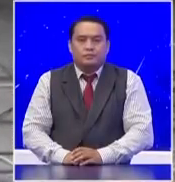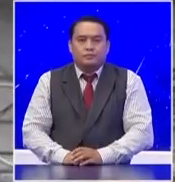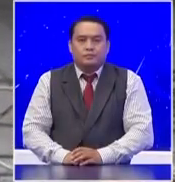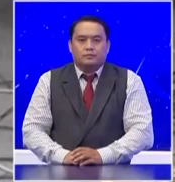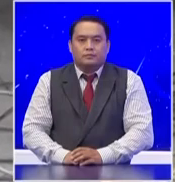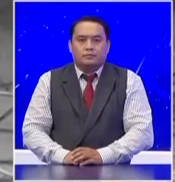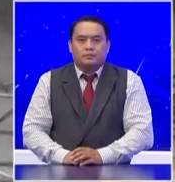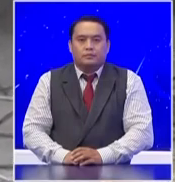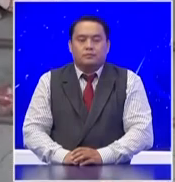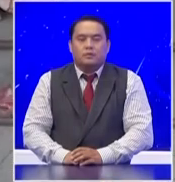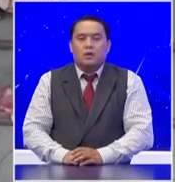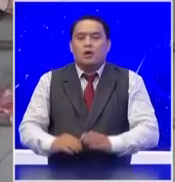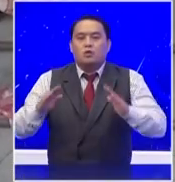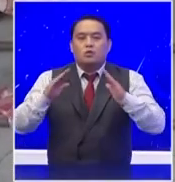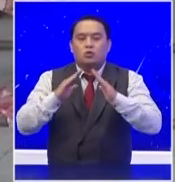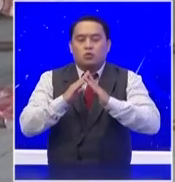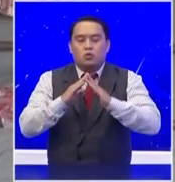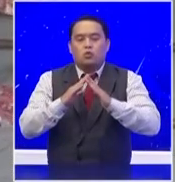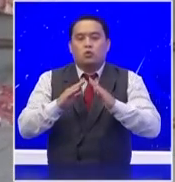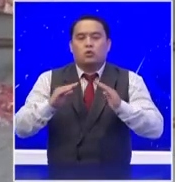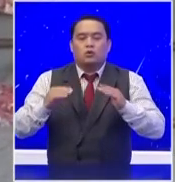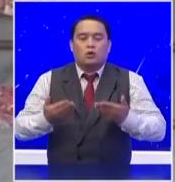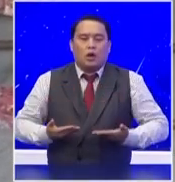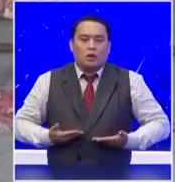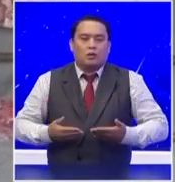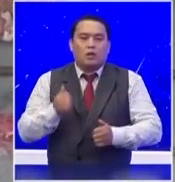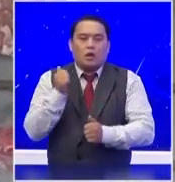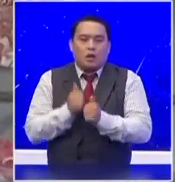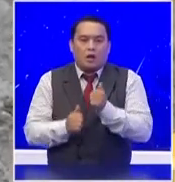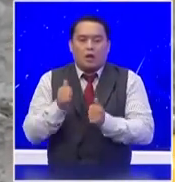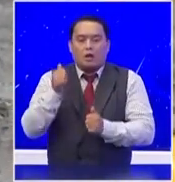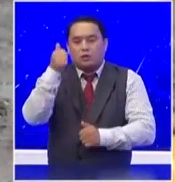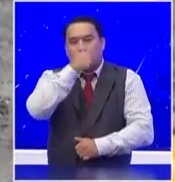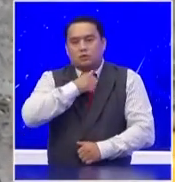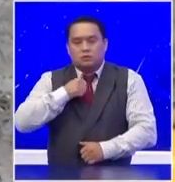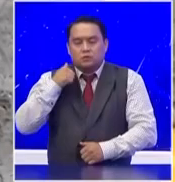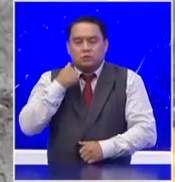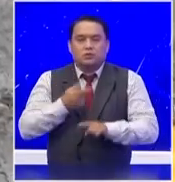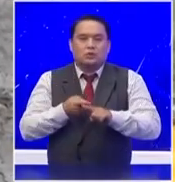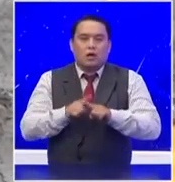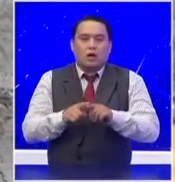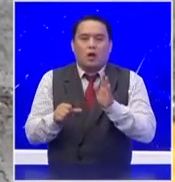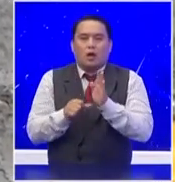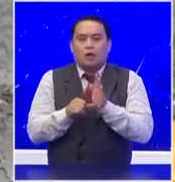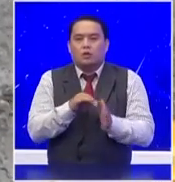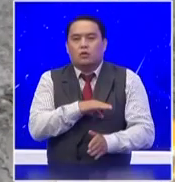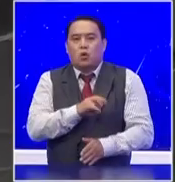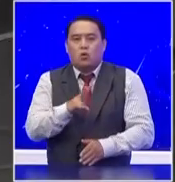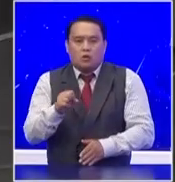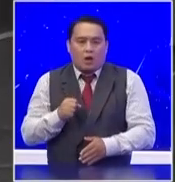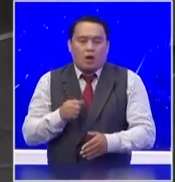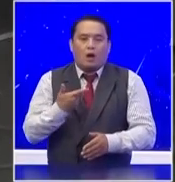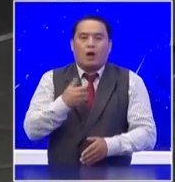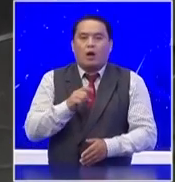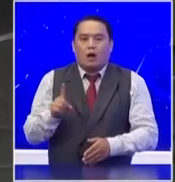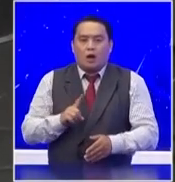Қойшыбаевтар әулеті жер үйде тұрады, жеті бөлмелі. Баспананы жылтуға әр қыста 6 тонна көмір жағып келеді. Ақшасы өз алдына әлегі де көп. Ал газға